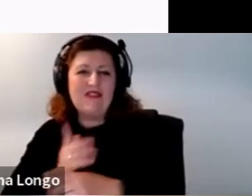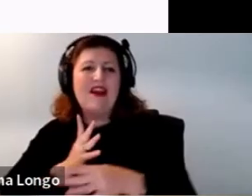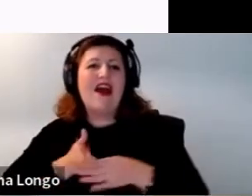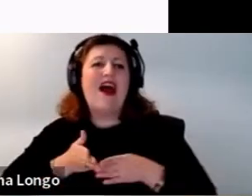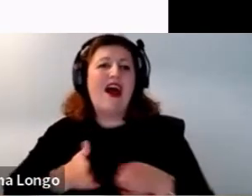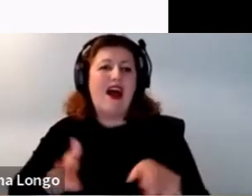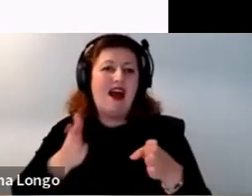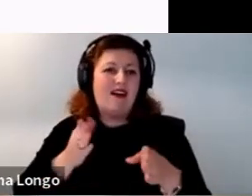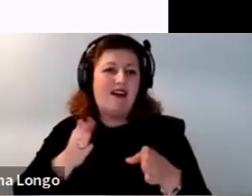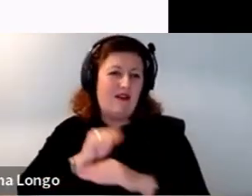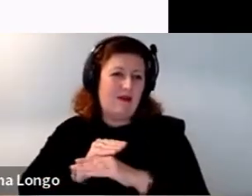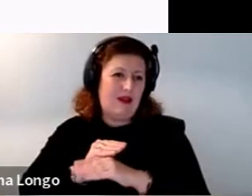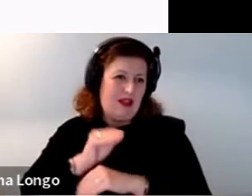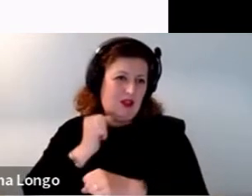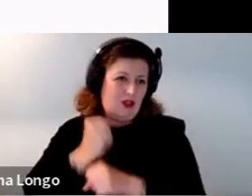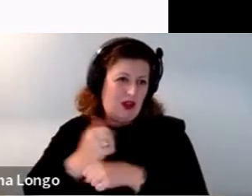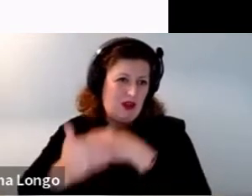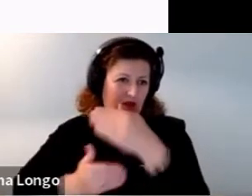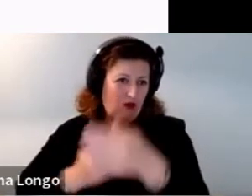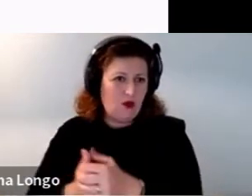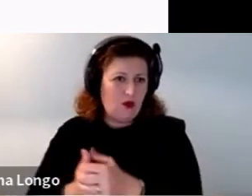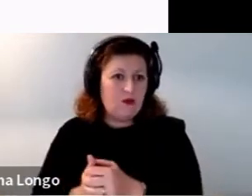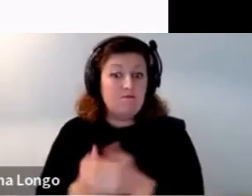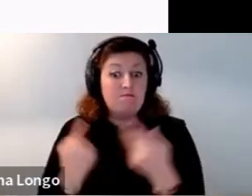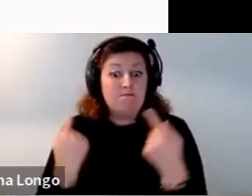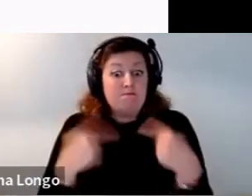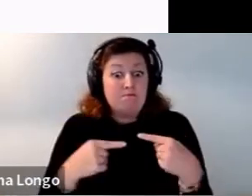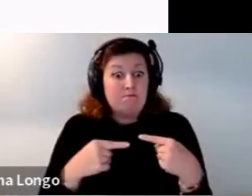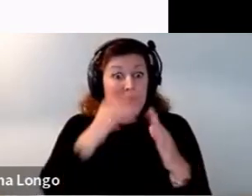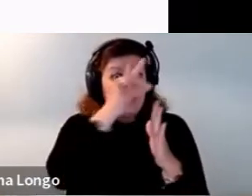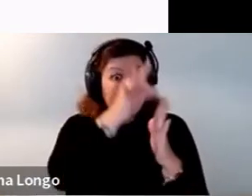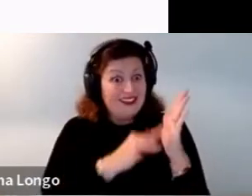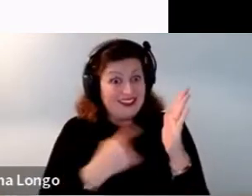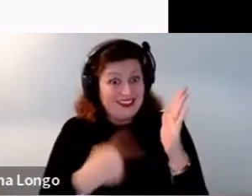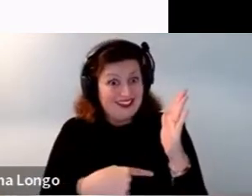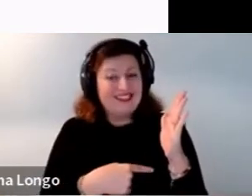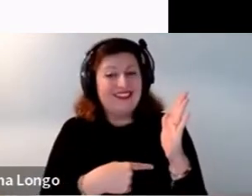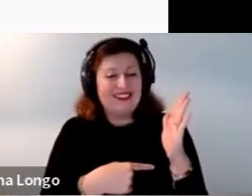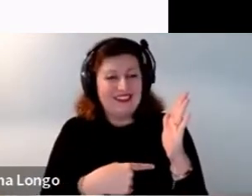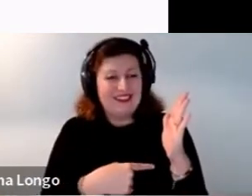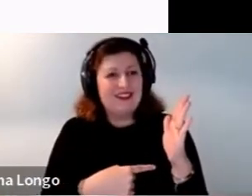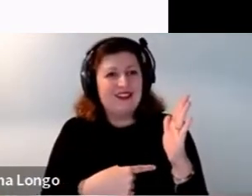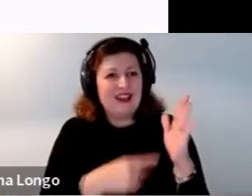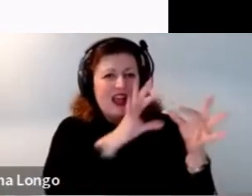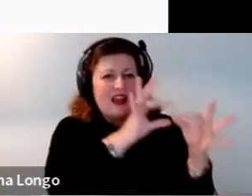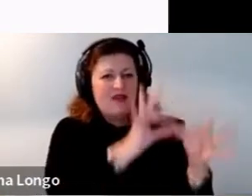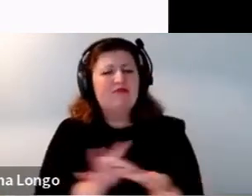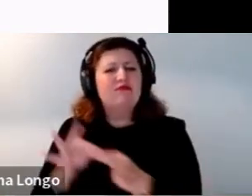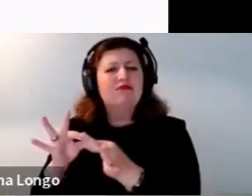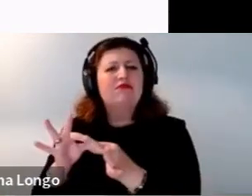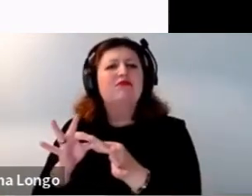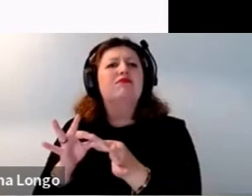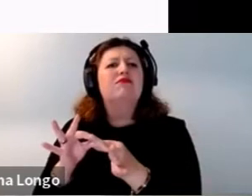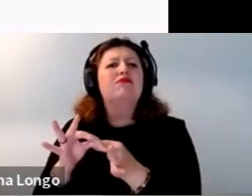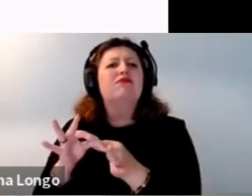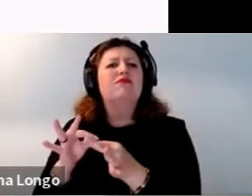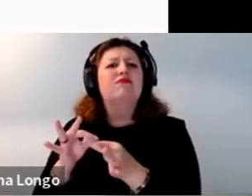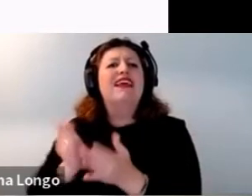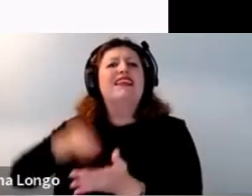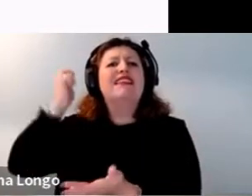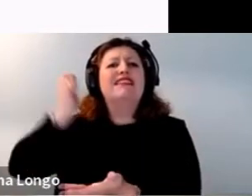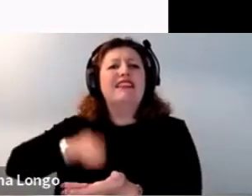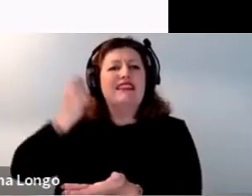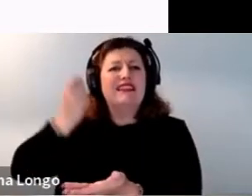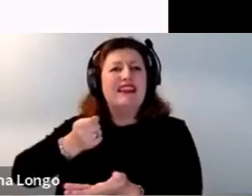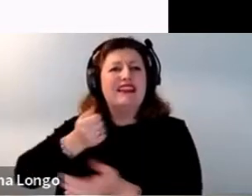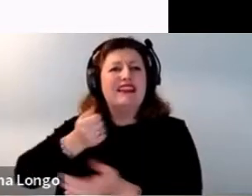A queste, agli articoli della Costituzione, si collega poi una sentenza, la numero 80